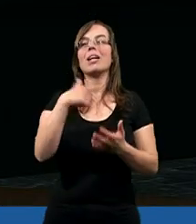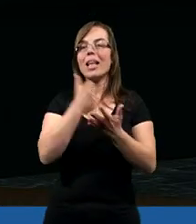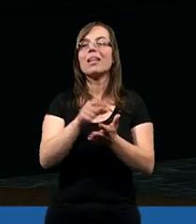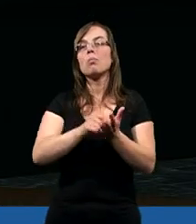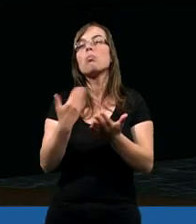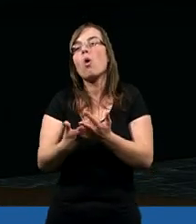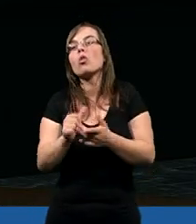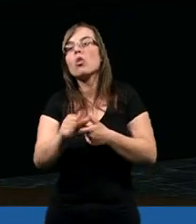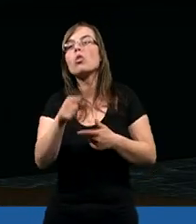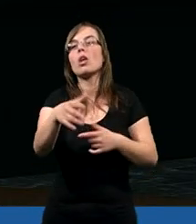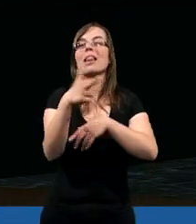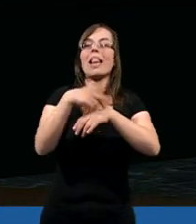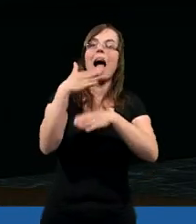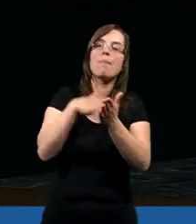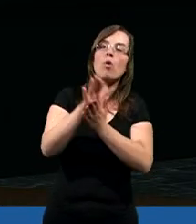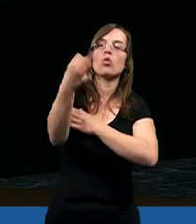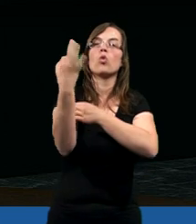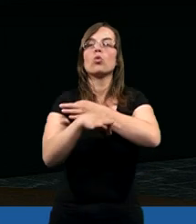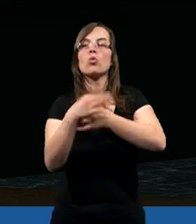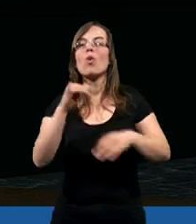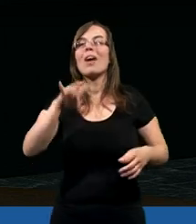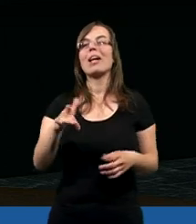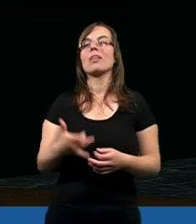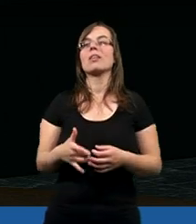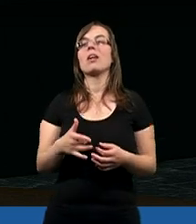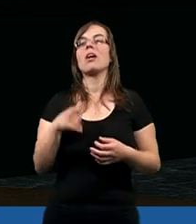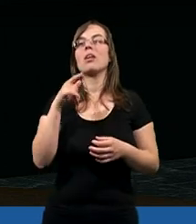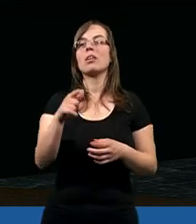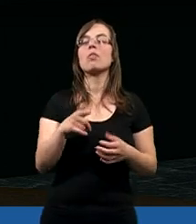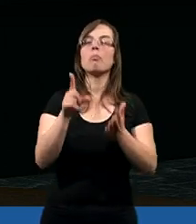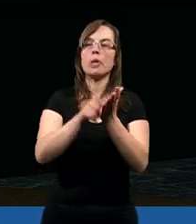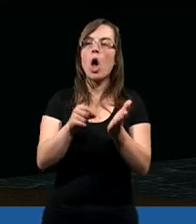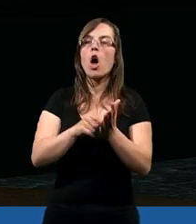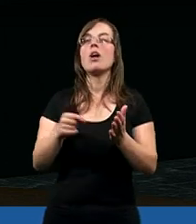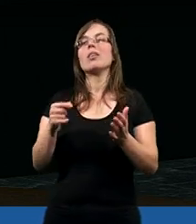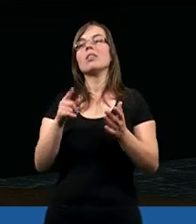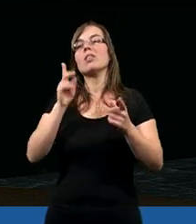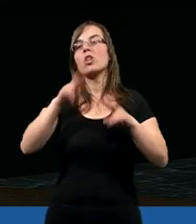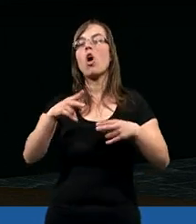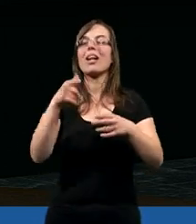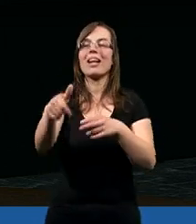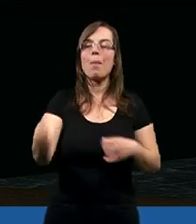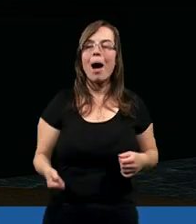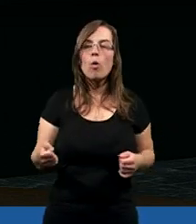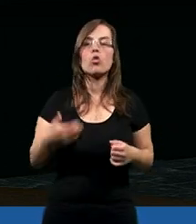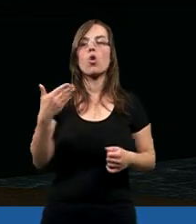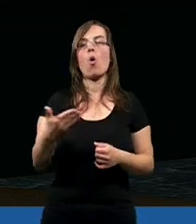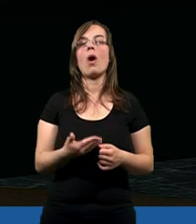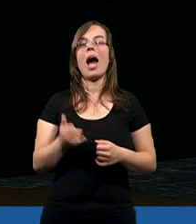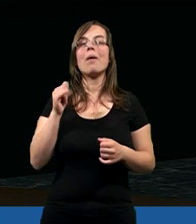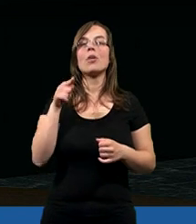są listy Piotra. Na początku studiowaliśmy, jak to się stało, że Piotr został tym apostołem.